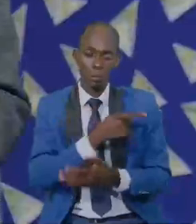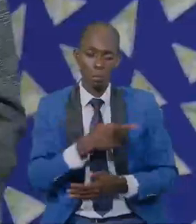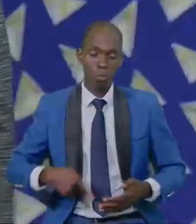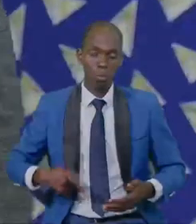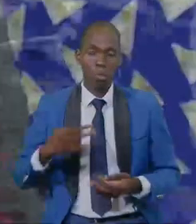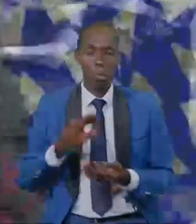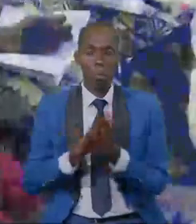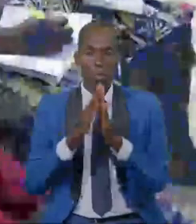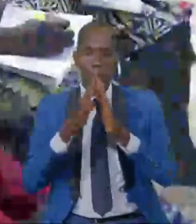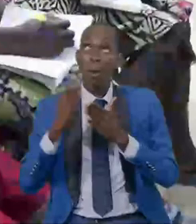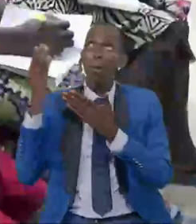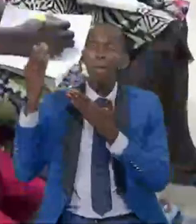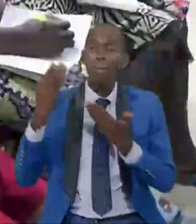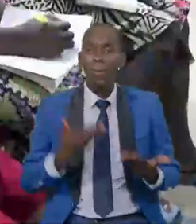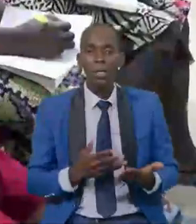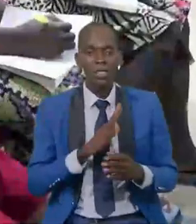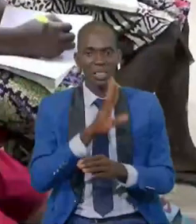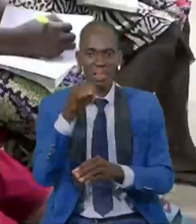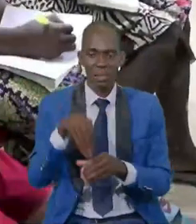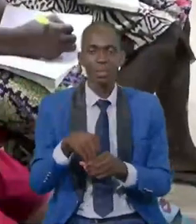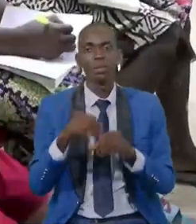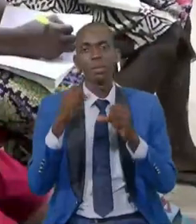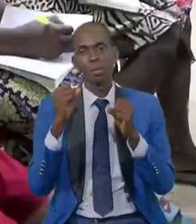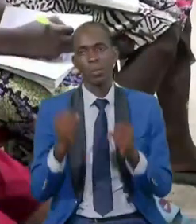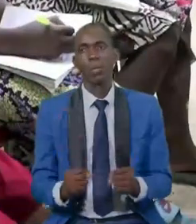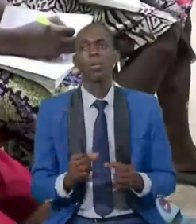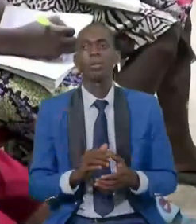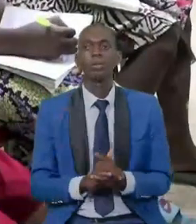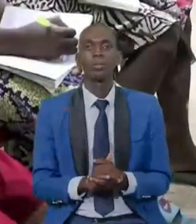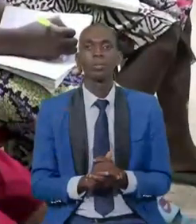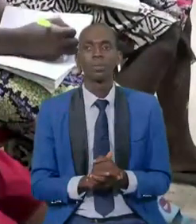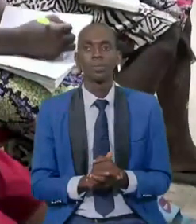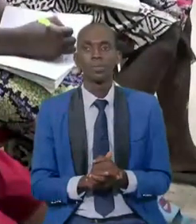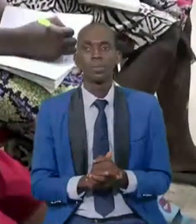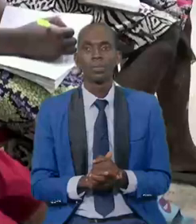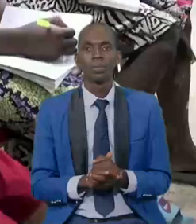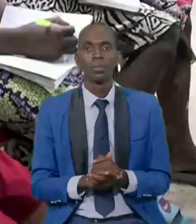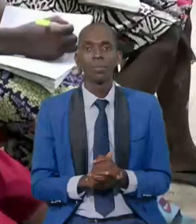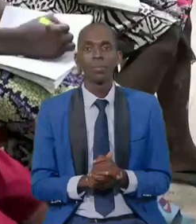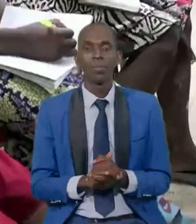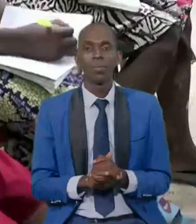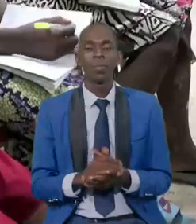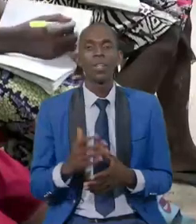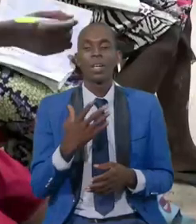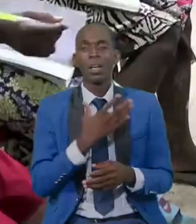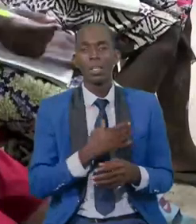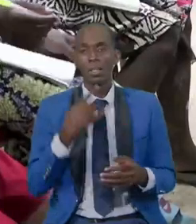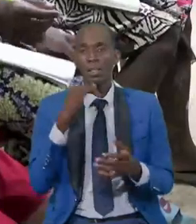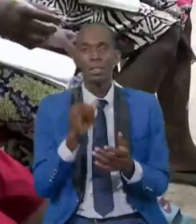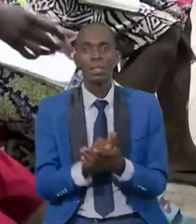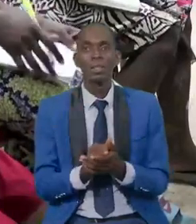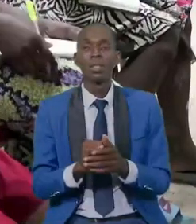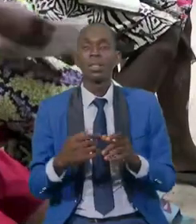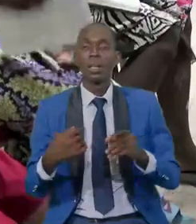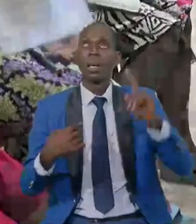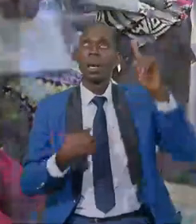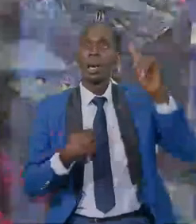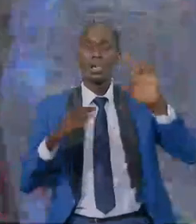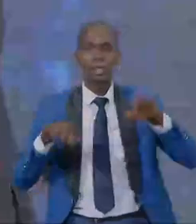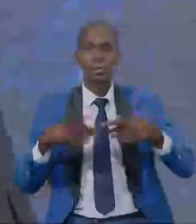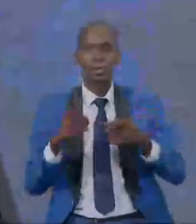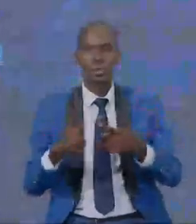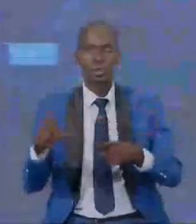includes power. La bonté de Dieu que le Prince de la Paix apporte inclut la puissance. I give unto you power. Il dit,